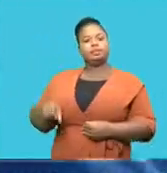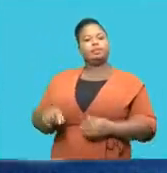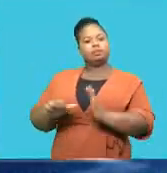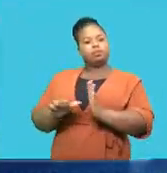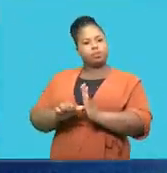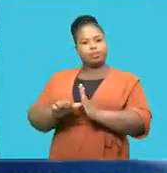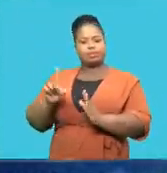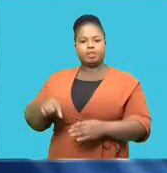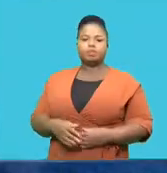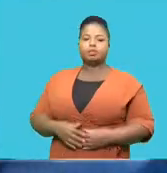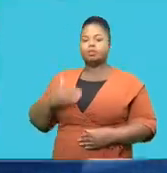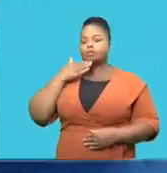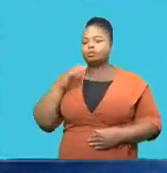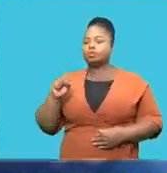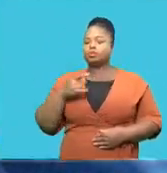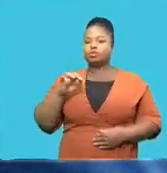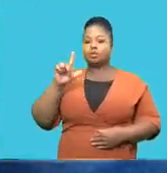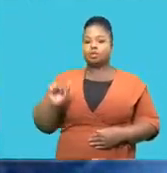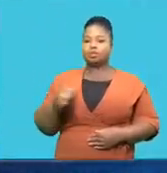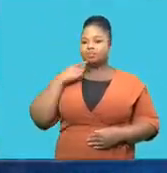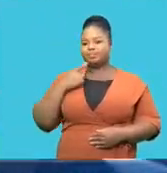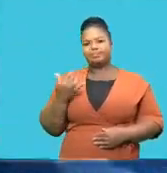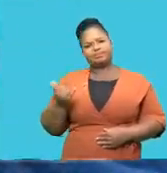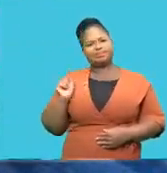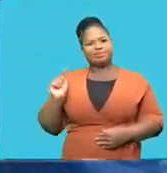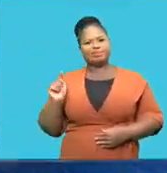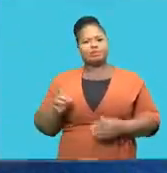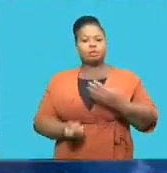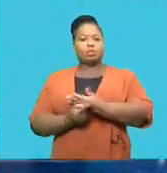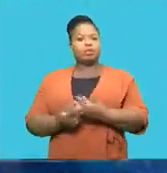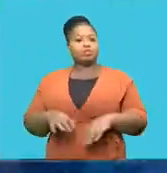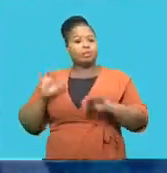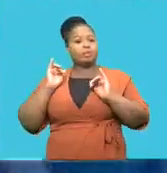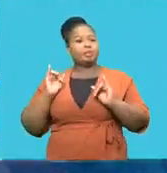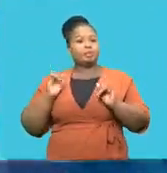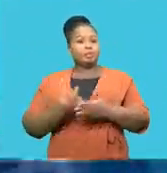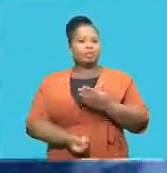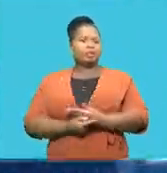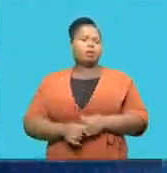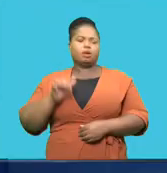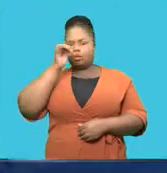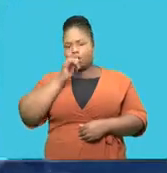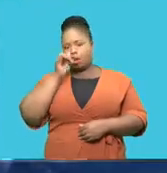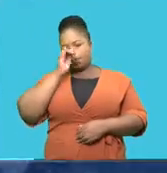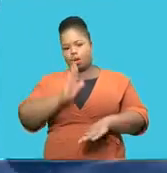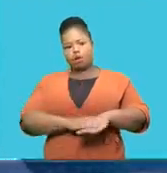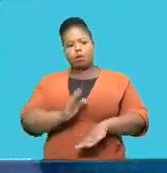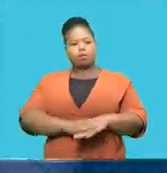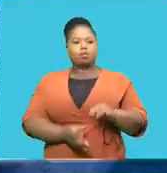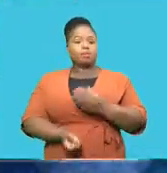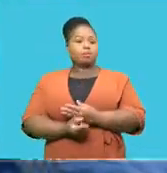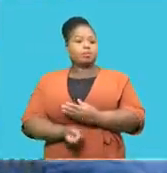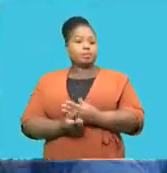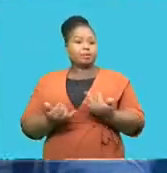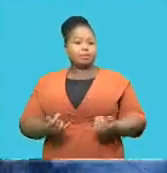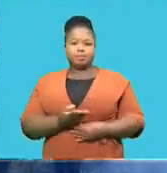Mohlophisi wa tema e leng Shiladiyani o bolela ha ketsahalo tsa bosenyi di phahame haholo motsaneng wa bona moo le diteko tsa bona